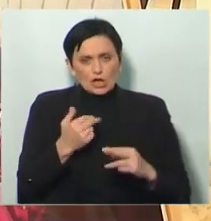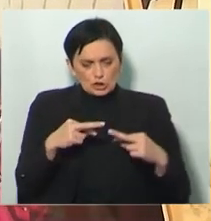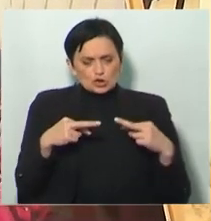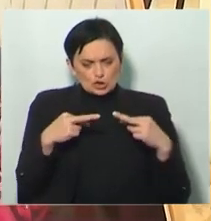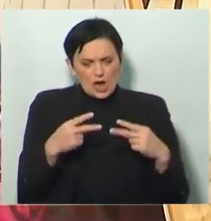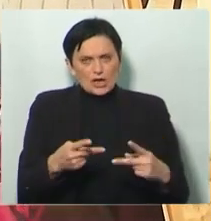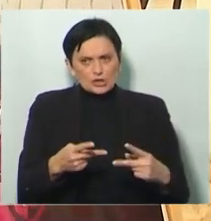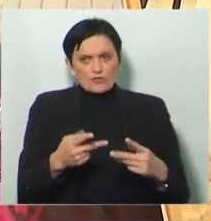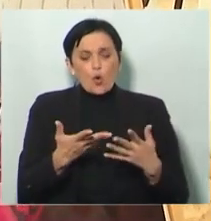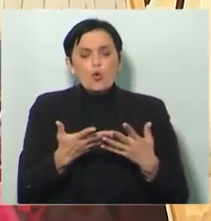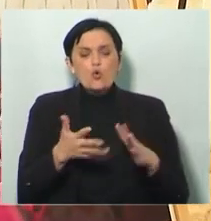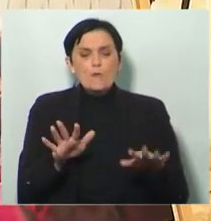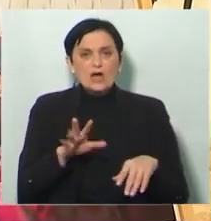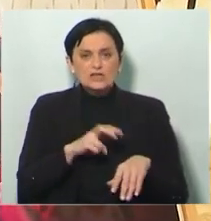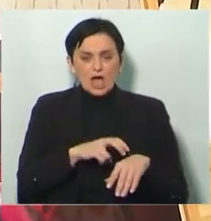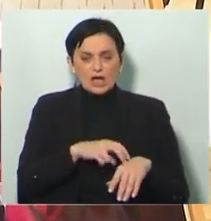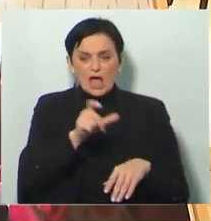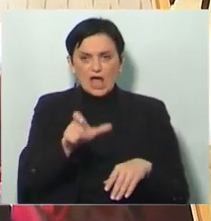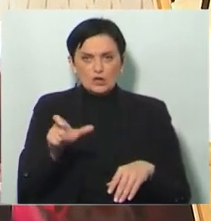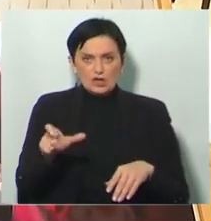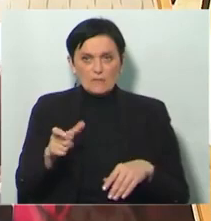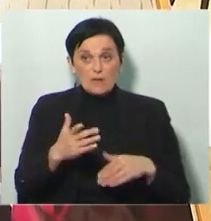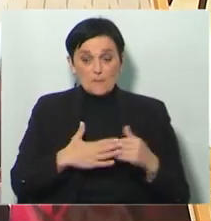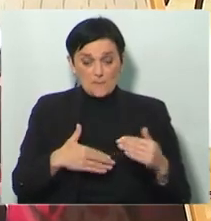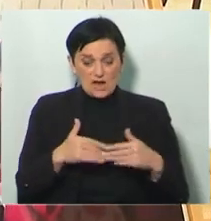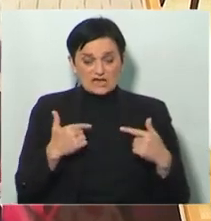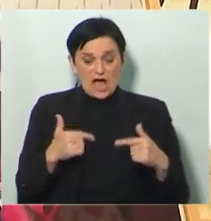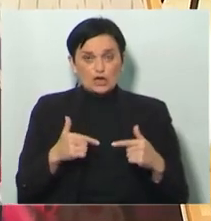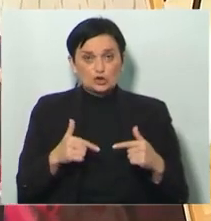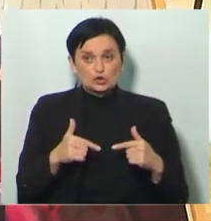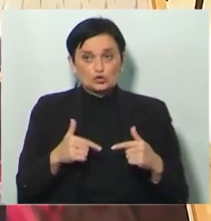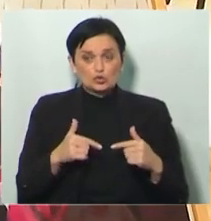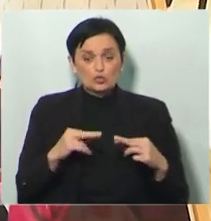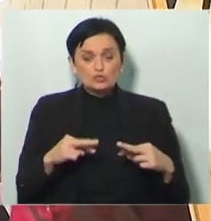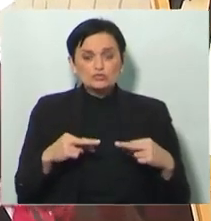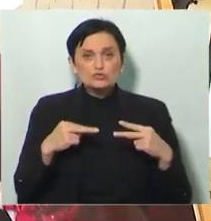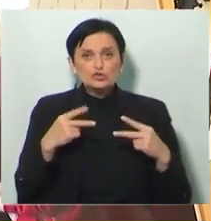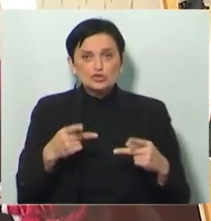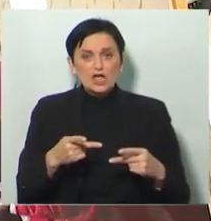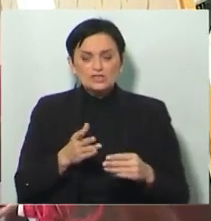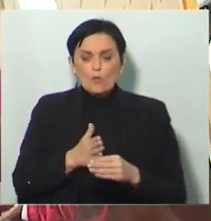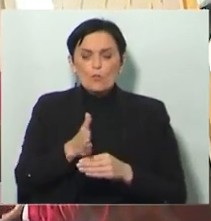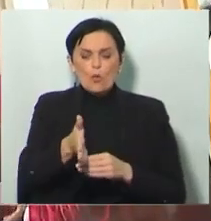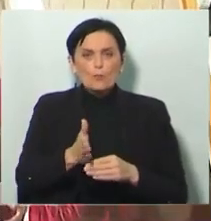თუ უმეტესობა ექიმების მართ რასაკვირველია პრაქტიკოსები და შეიცვალა